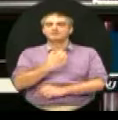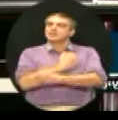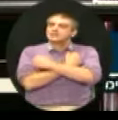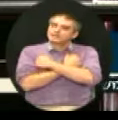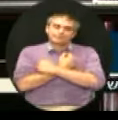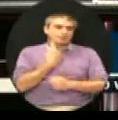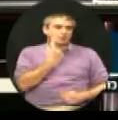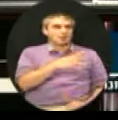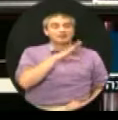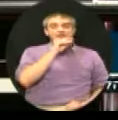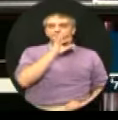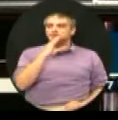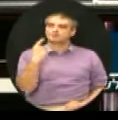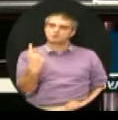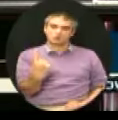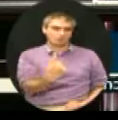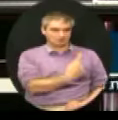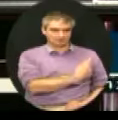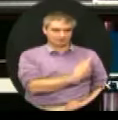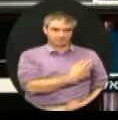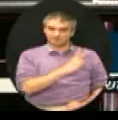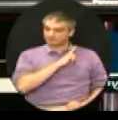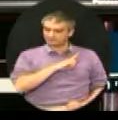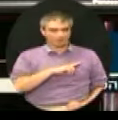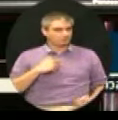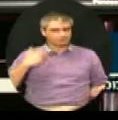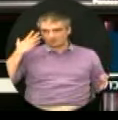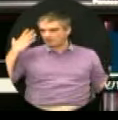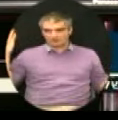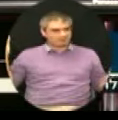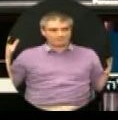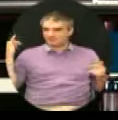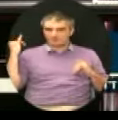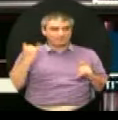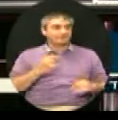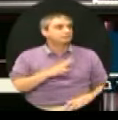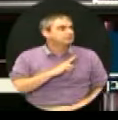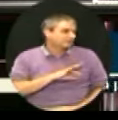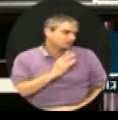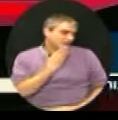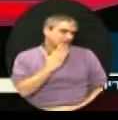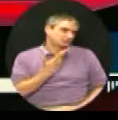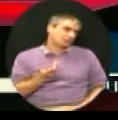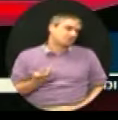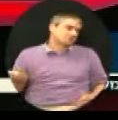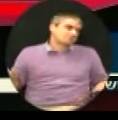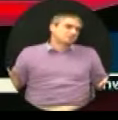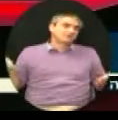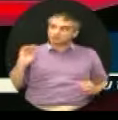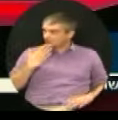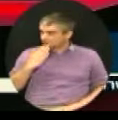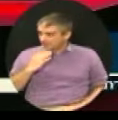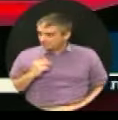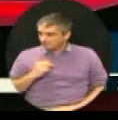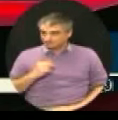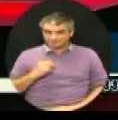וחיבק כל אחד ודיבר עם כל אחד. סבלנות שאני לא יודע מאיפה מביאים אותה. סבלנות של ירושלמים אולי, אני יודעת. של מה?